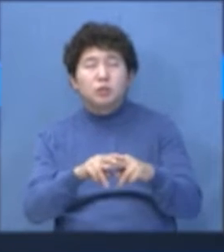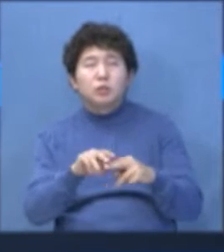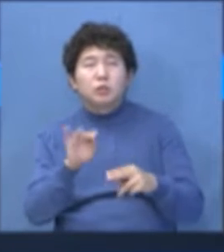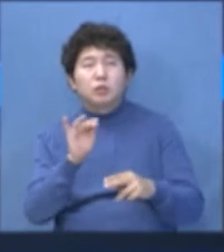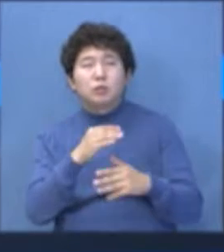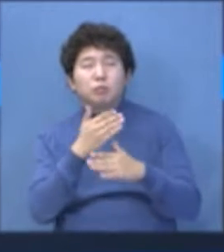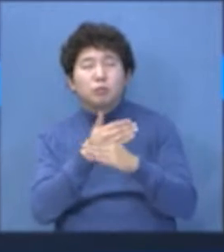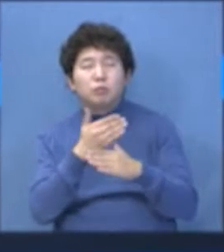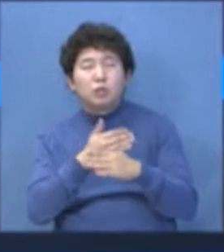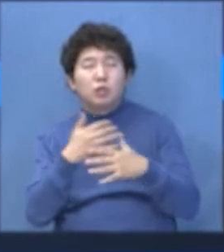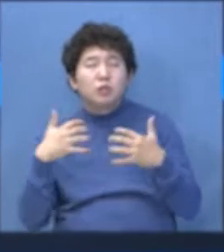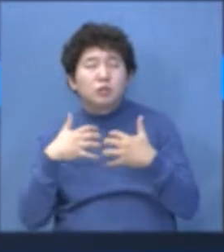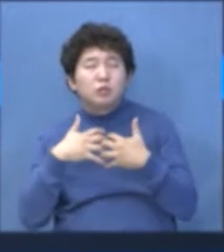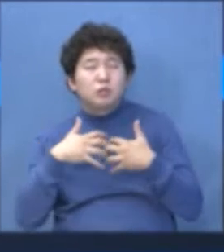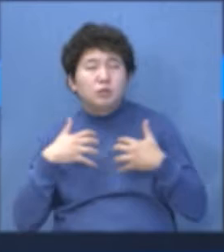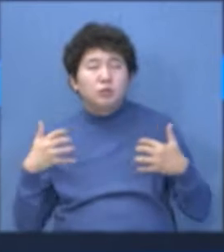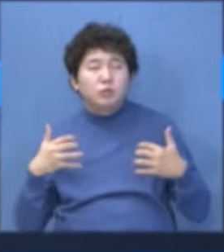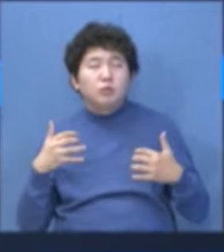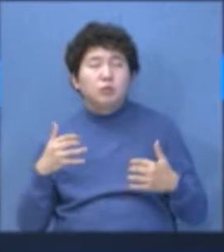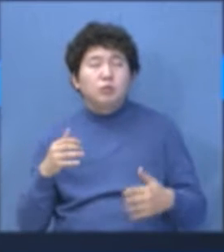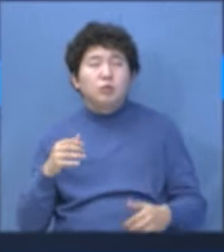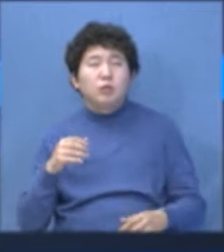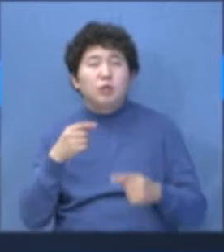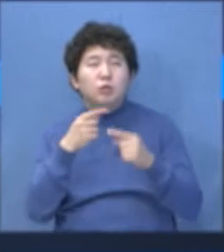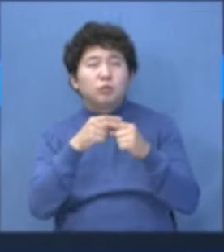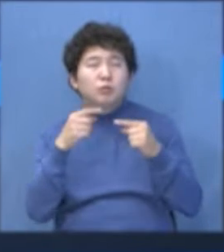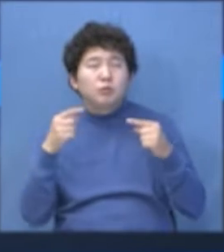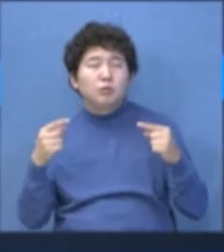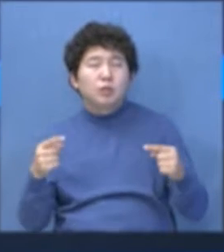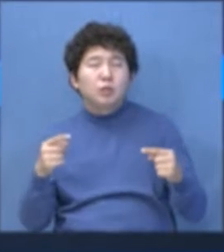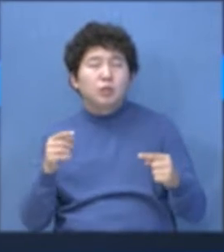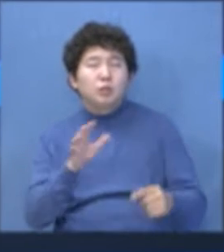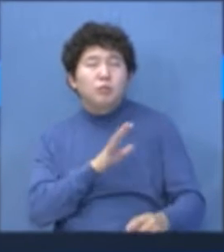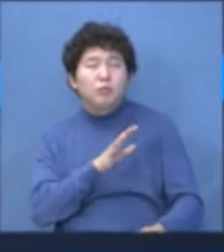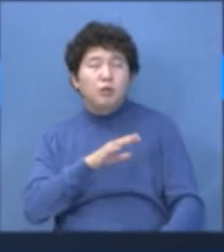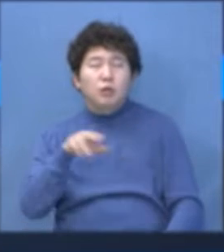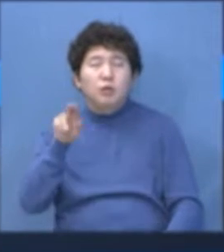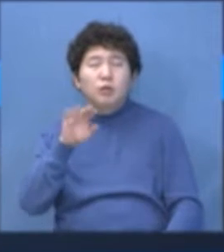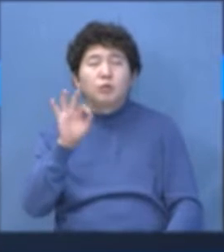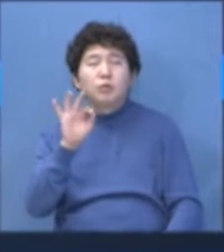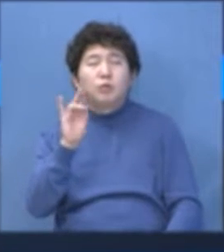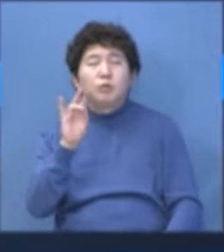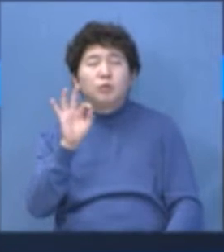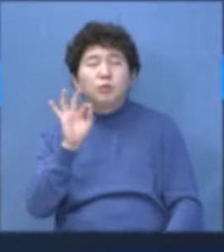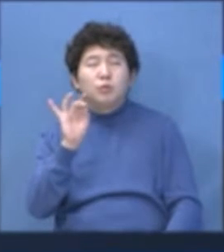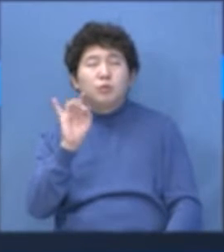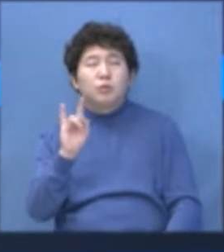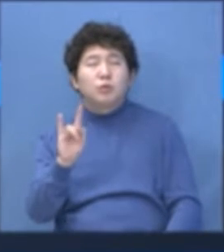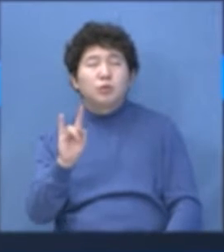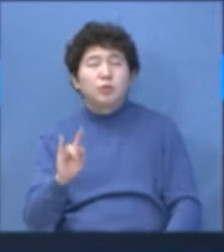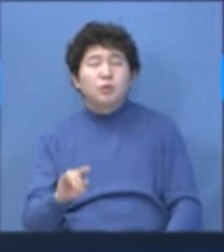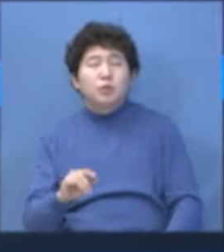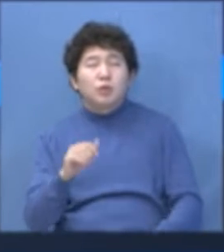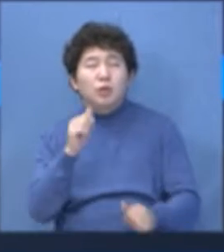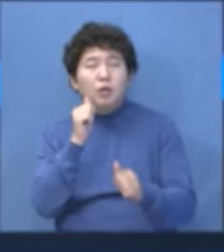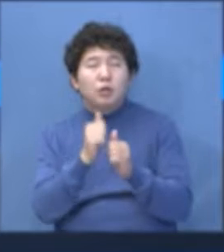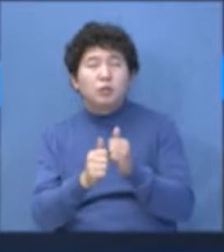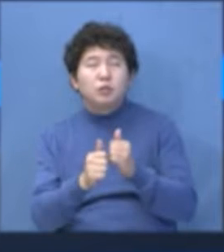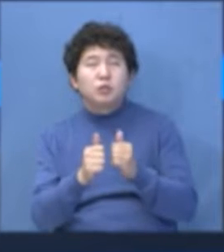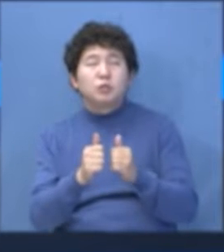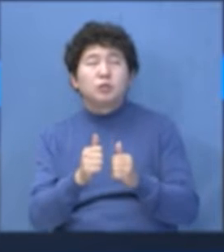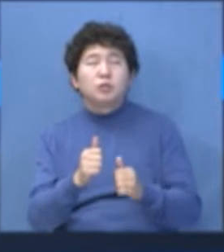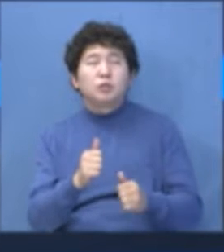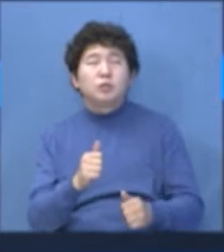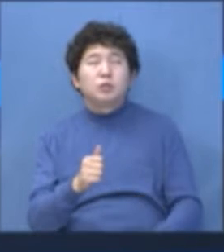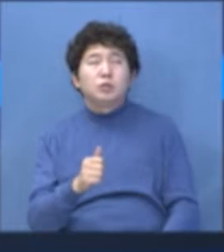вещи нуждающимся, а другие становятся донорами. И благодаря их участию в этом важном деле ежедневно врачи спасают сотни